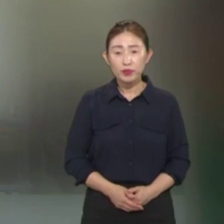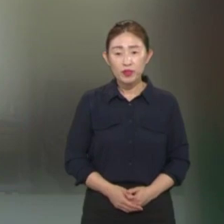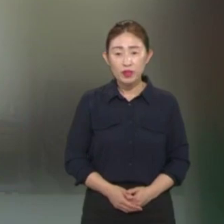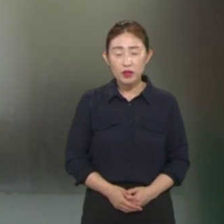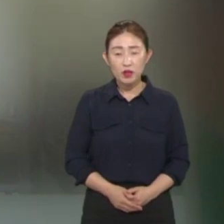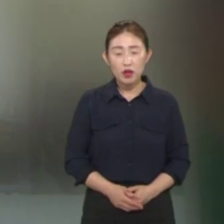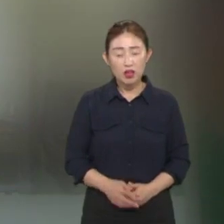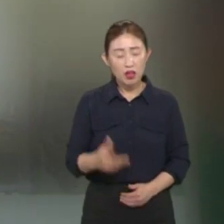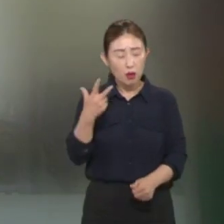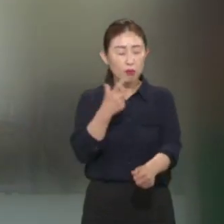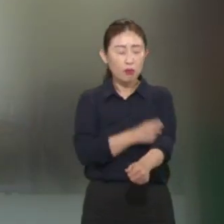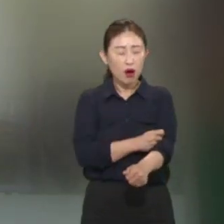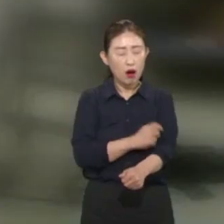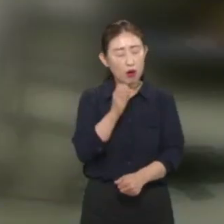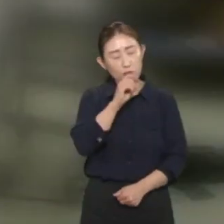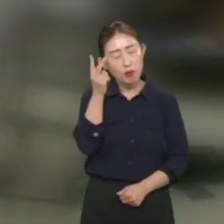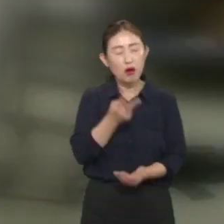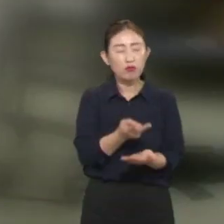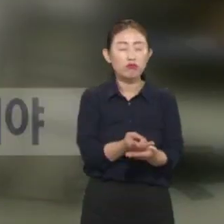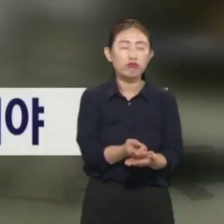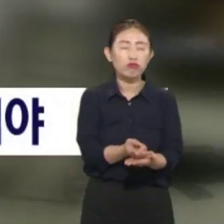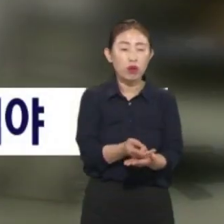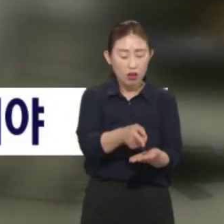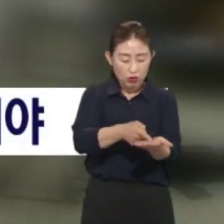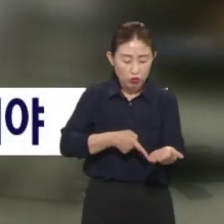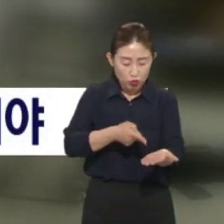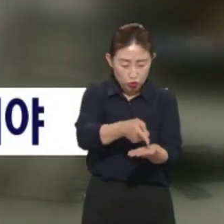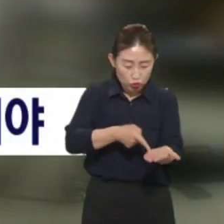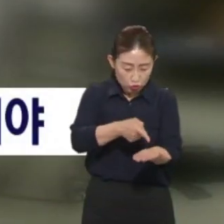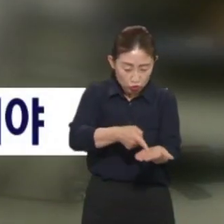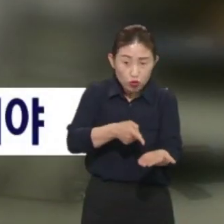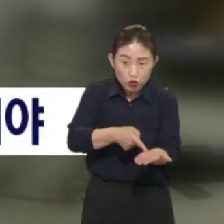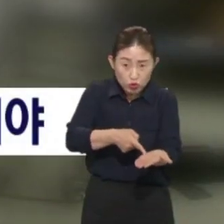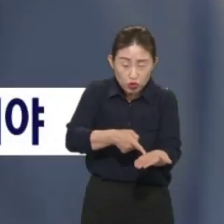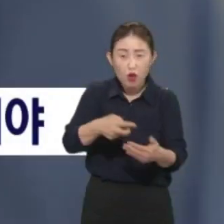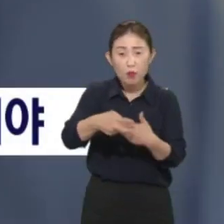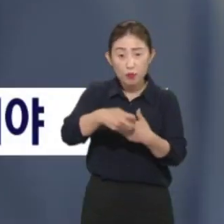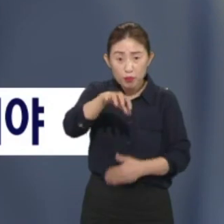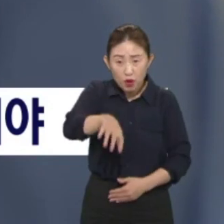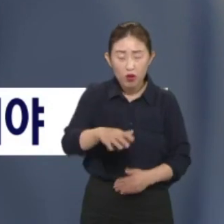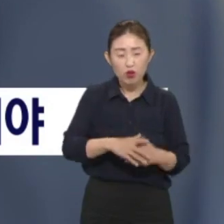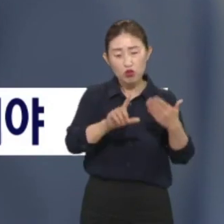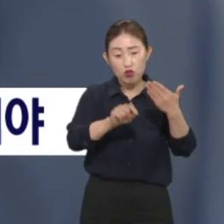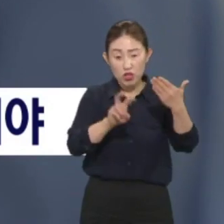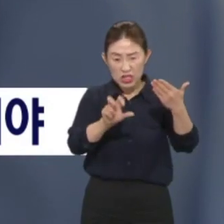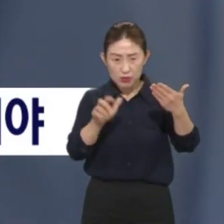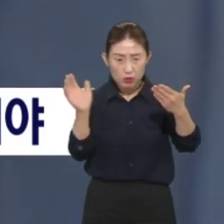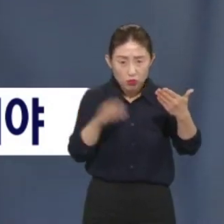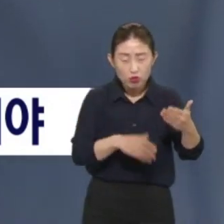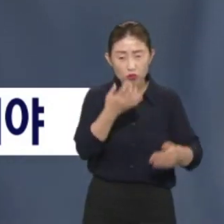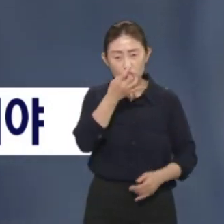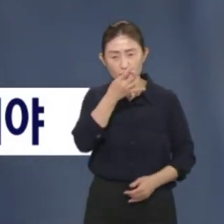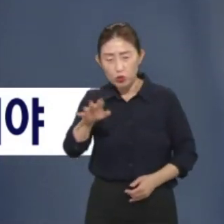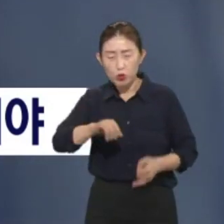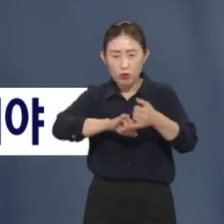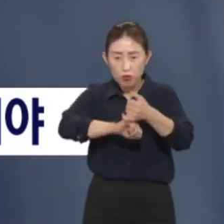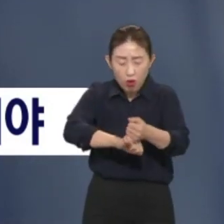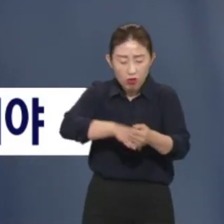전신 마취 등으로 환자가 의식이 없는 상태에서 수술을 해야 하는 병원은 다음 달 25일부터